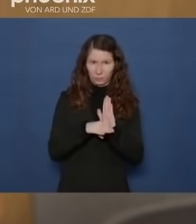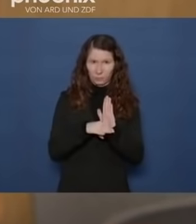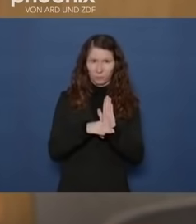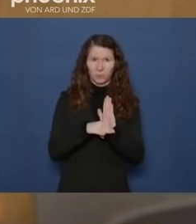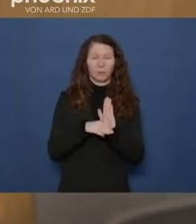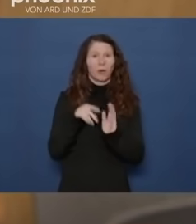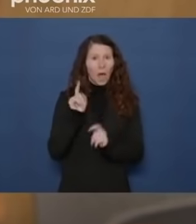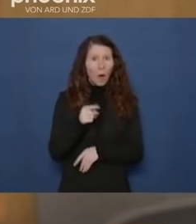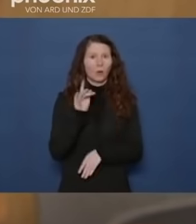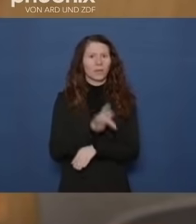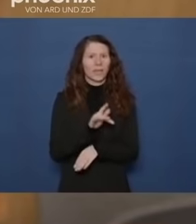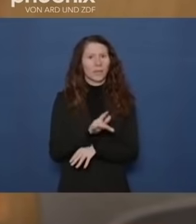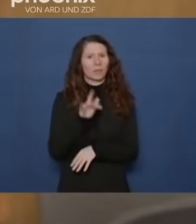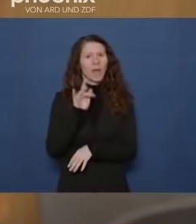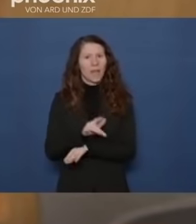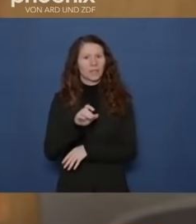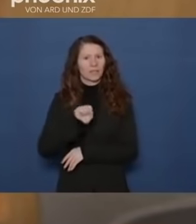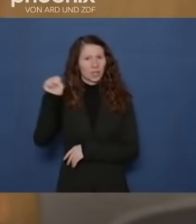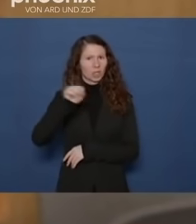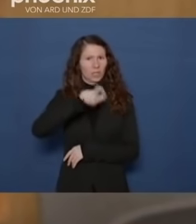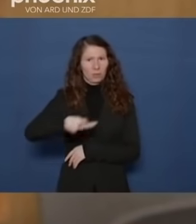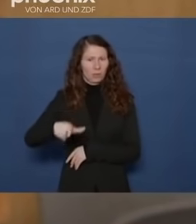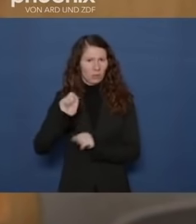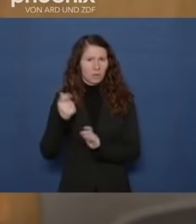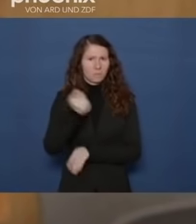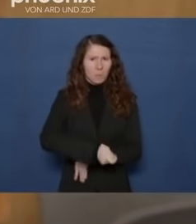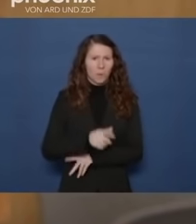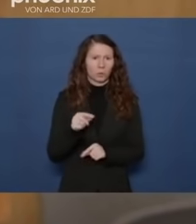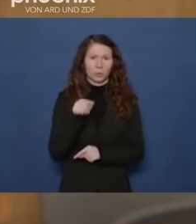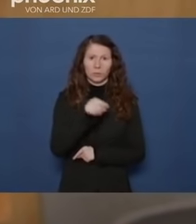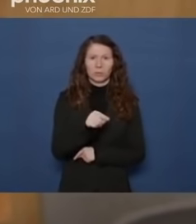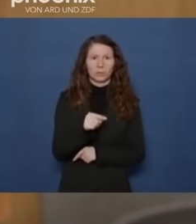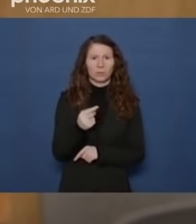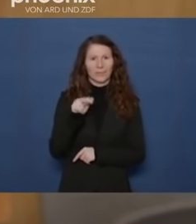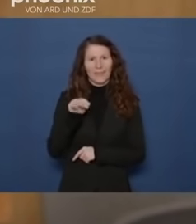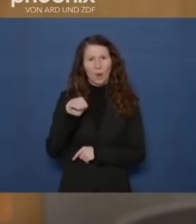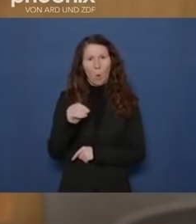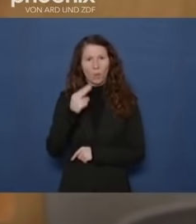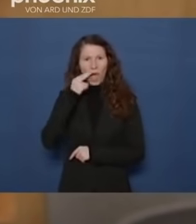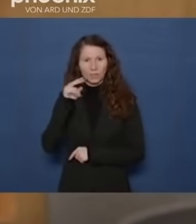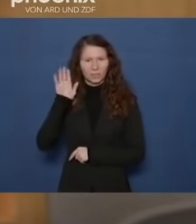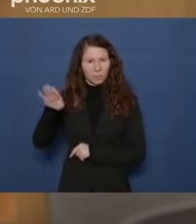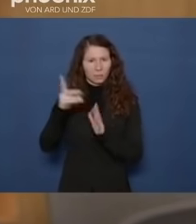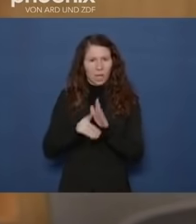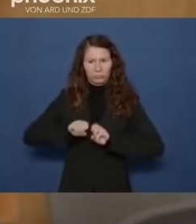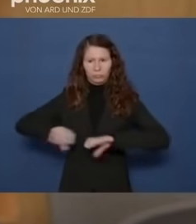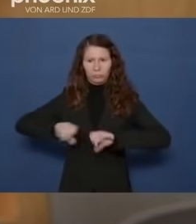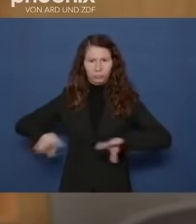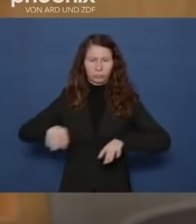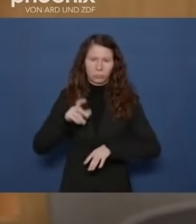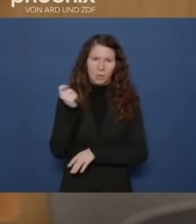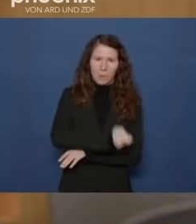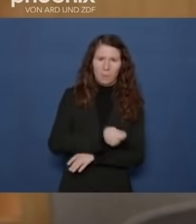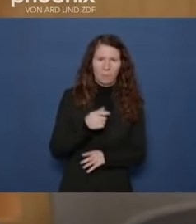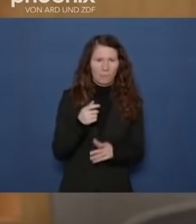gegen Antifaschisten angewendet werden kann, die Daten von Neonazis verbreiten. Also das wäre mir neu, dass die Bundesregierung das